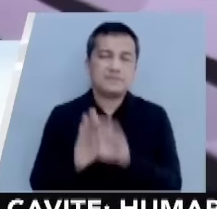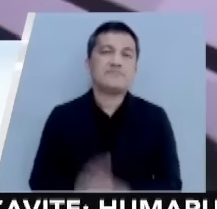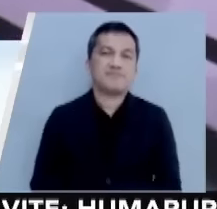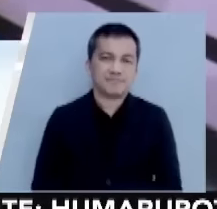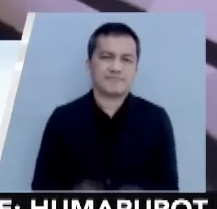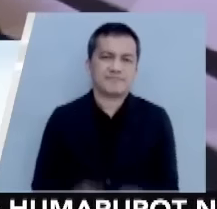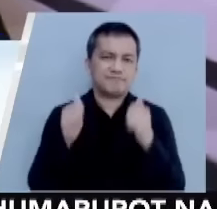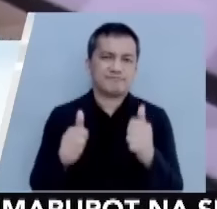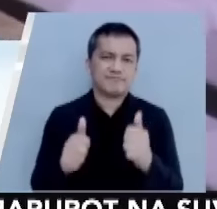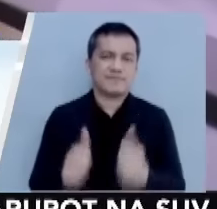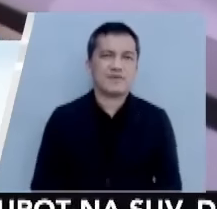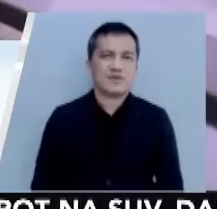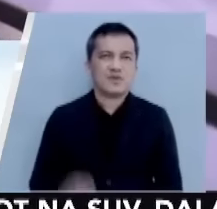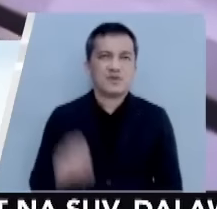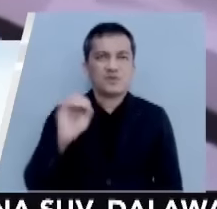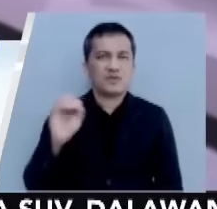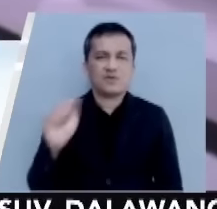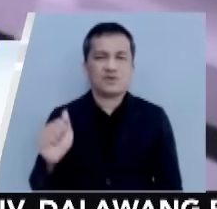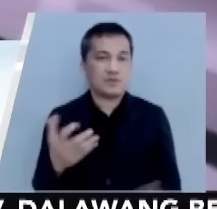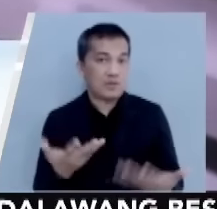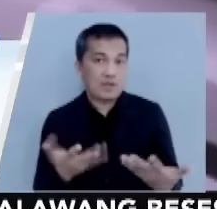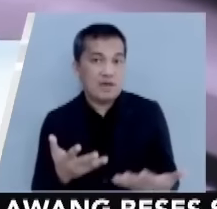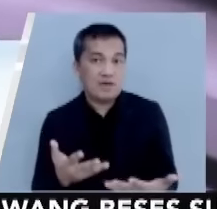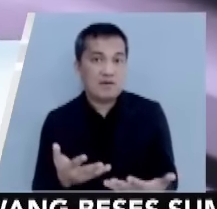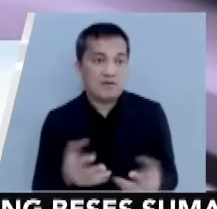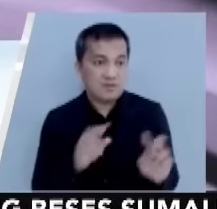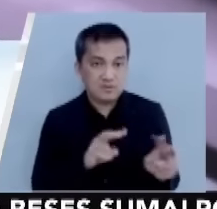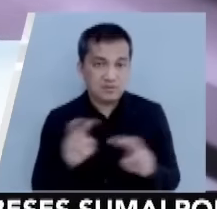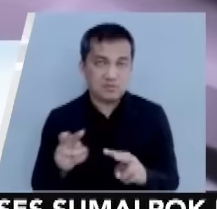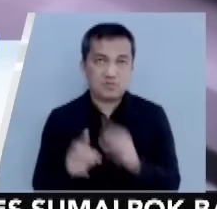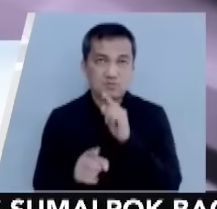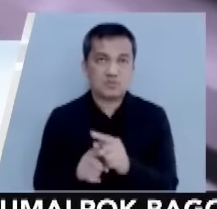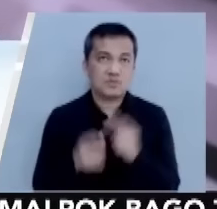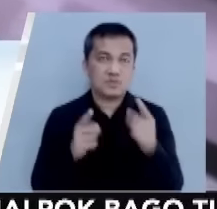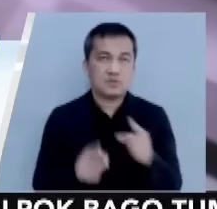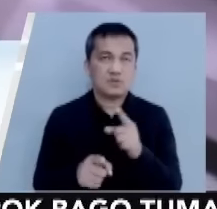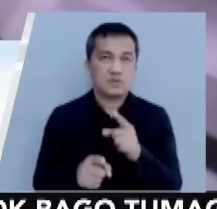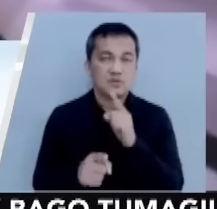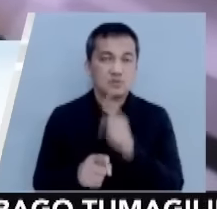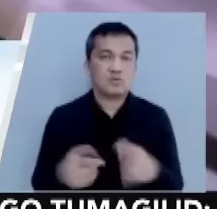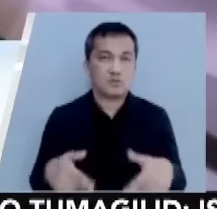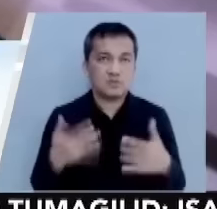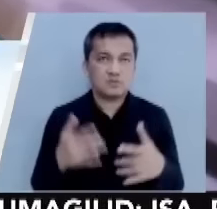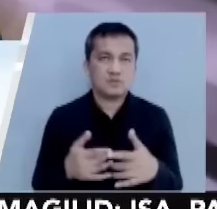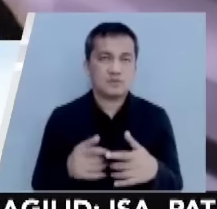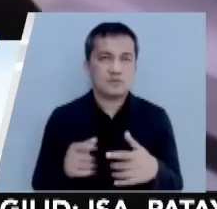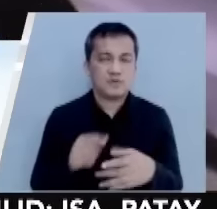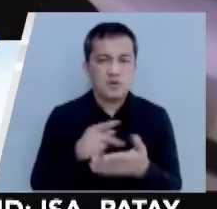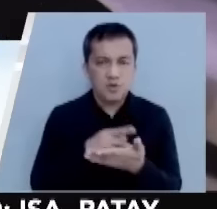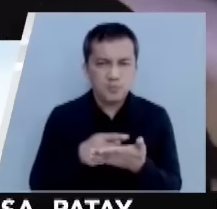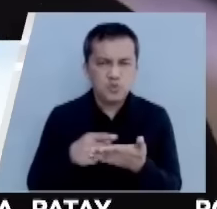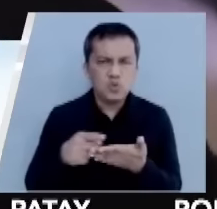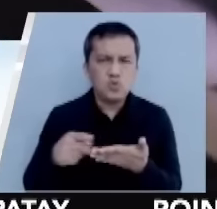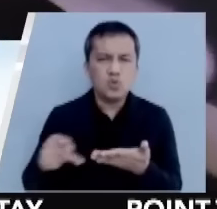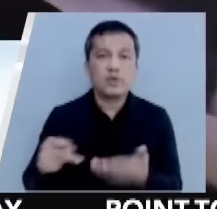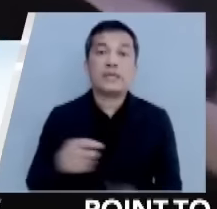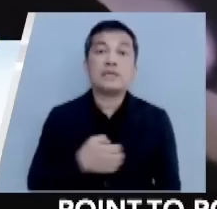Walang OA dahil makikita mo, ito talaga yung mga nangyayari sa totoong buhay. Makikita mo yung mga napaka-pure na emosyon.